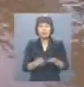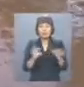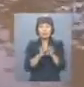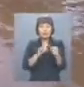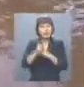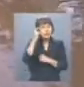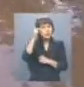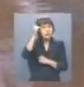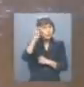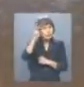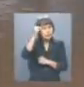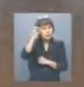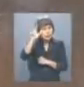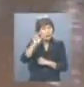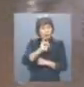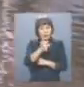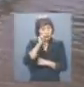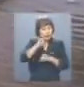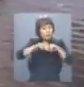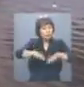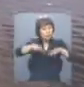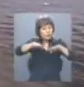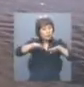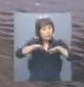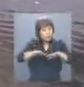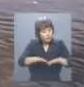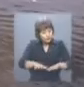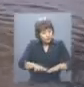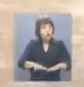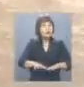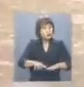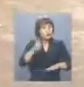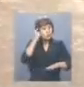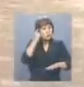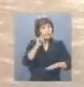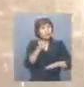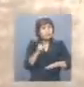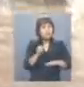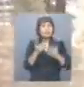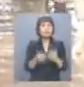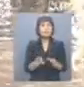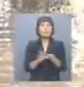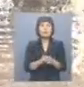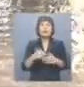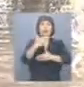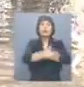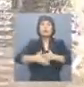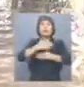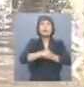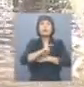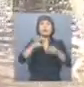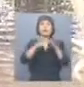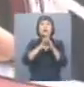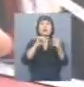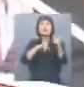วันนี้สถานการณ์น้ำท่วมจะกลับสู่ภาวะปกติรวมทั้งการเปิดเดินรถไฟสายวงเวียนใหญ่มหาชัย